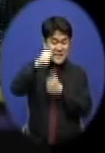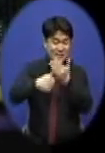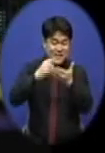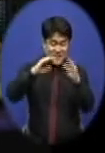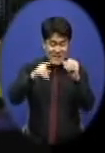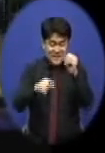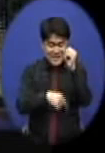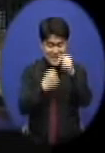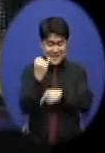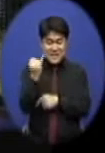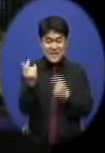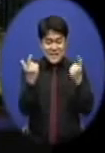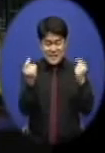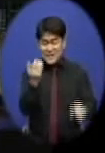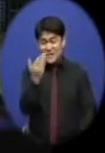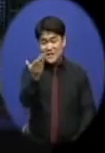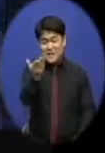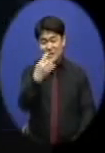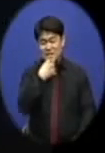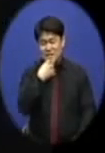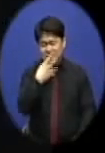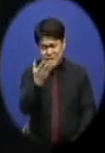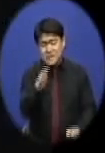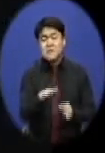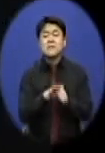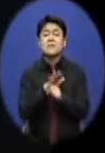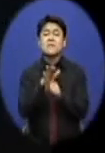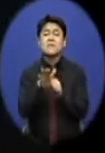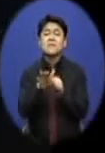일편단심 춘향아 춘향아